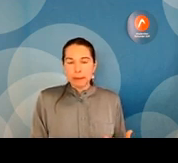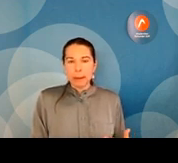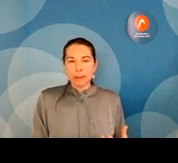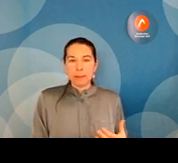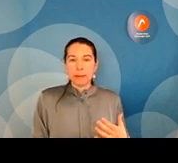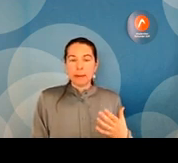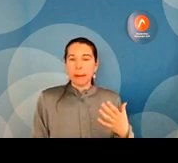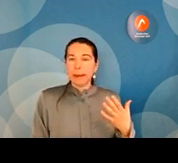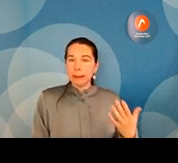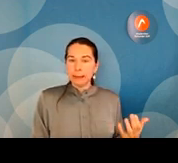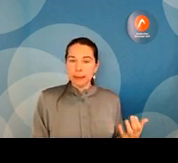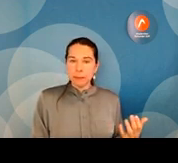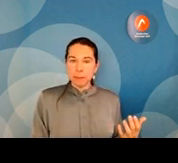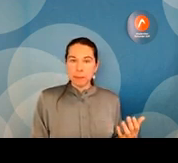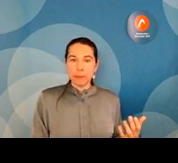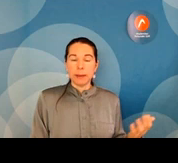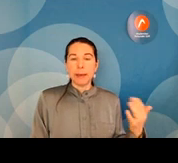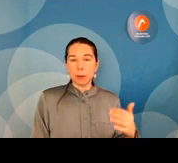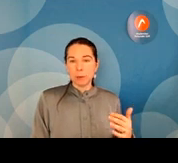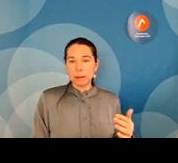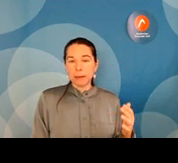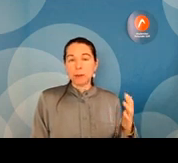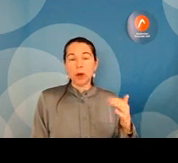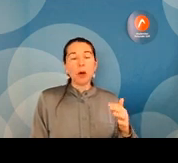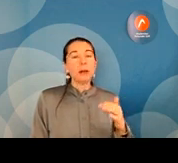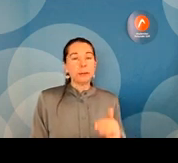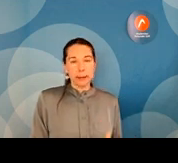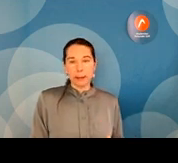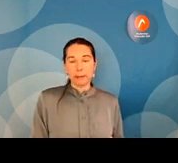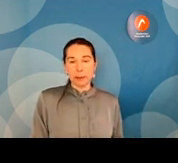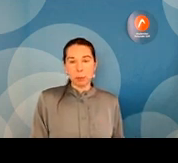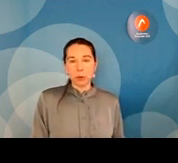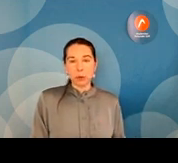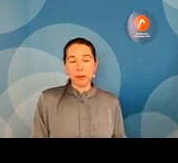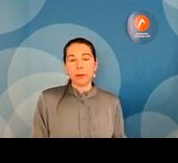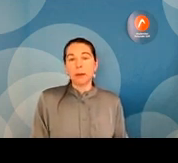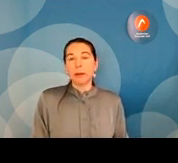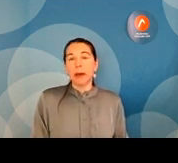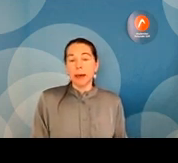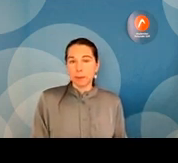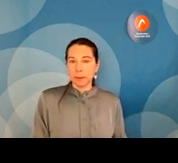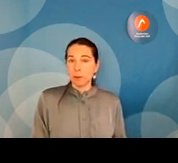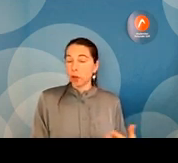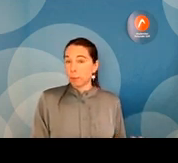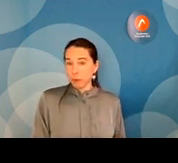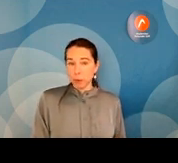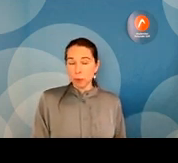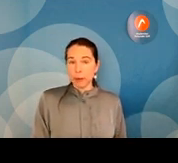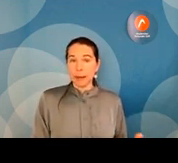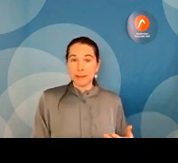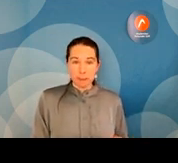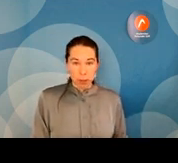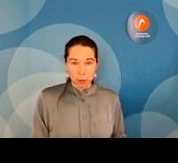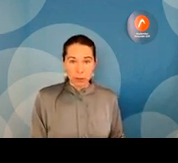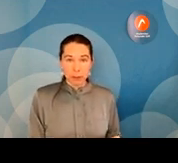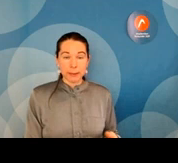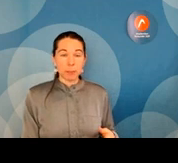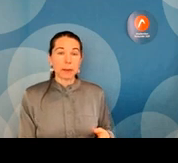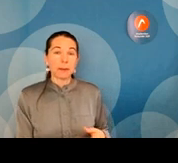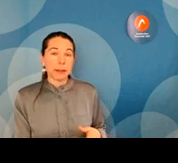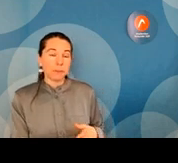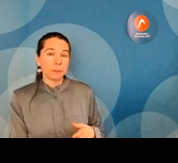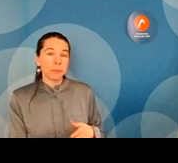Studier visar att äldre i genomsnitt tar lite längre tid på sig att ta beslut än till exempel